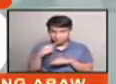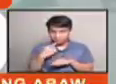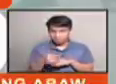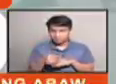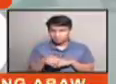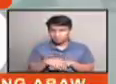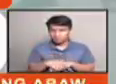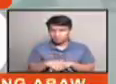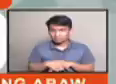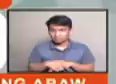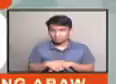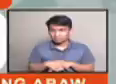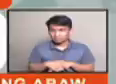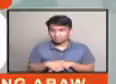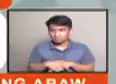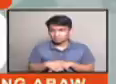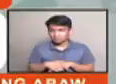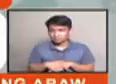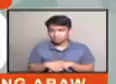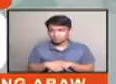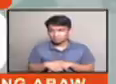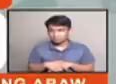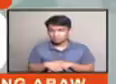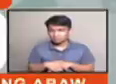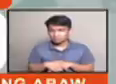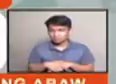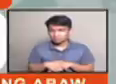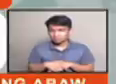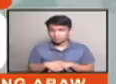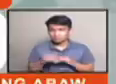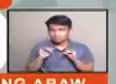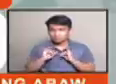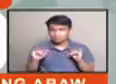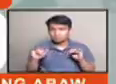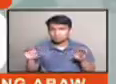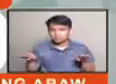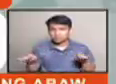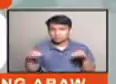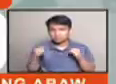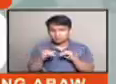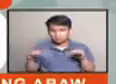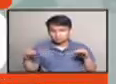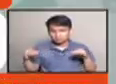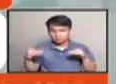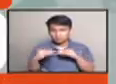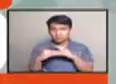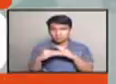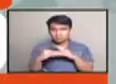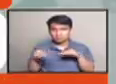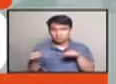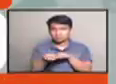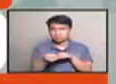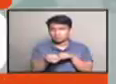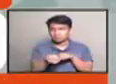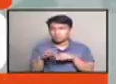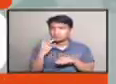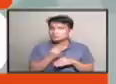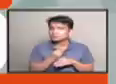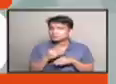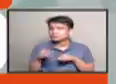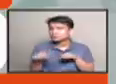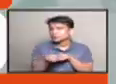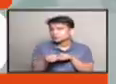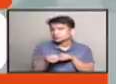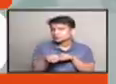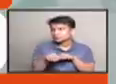kay Kale? Ano bang nangyari? O sabay po yung banggaan? Ano po, sir? Tama yan, mahina po. Okay. Sino po ang nagbangga